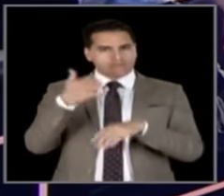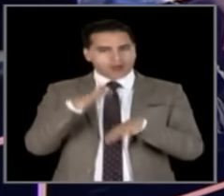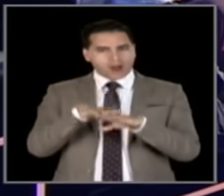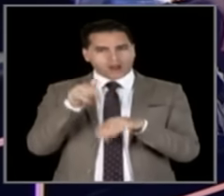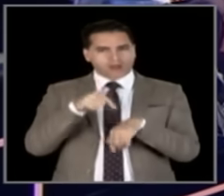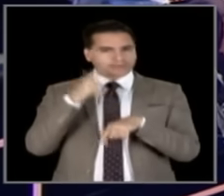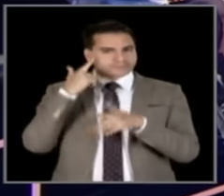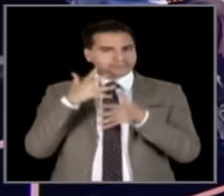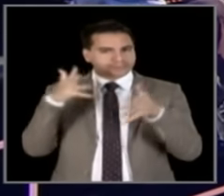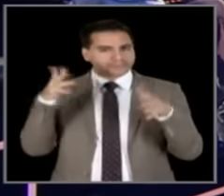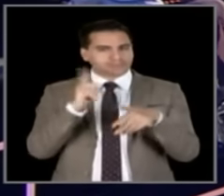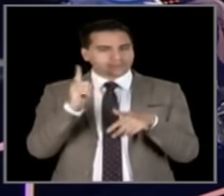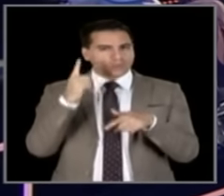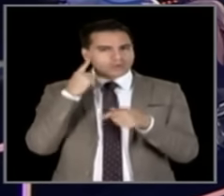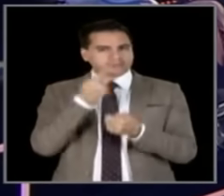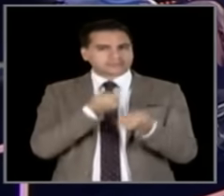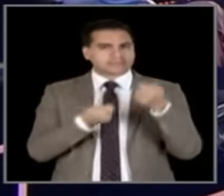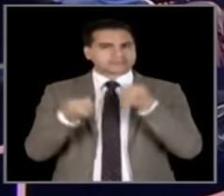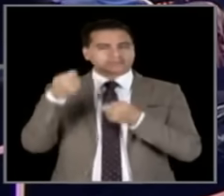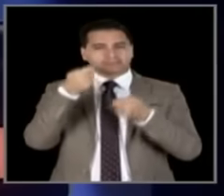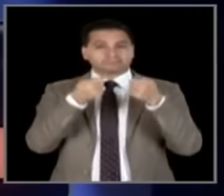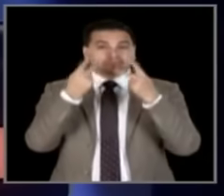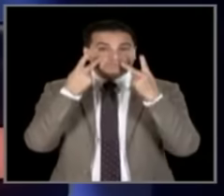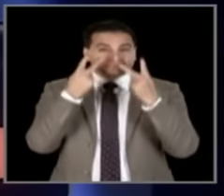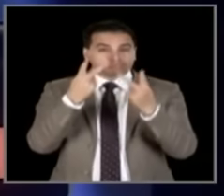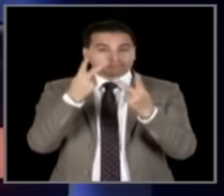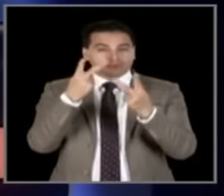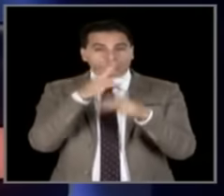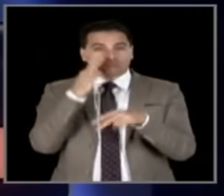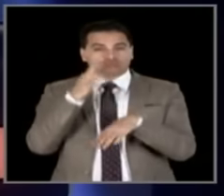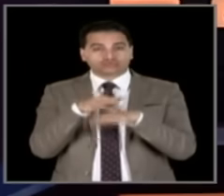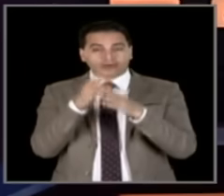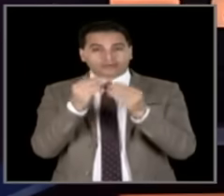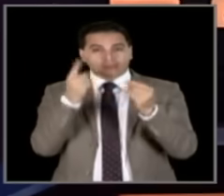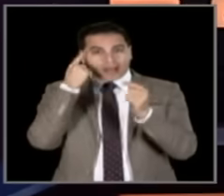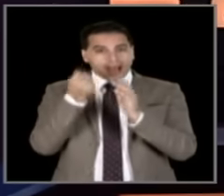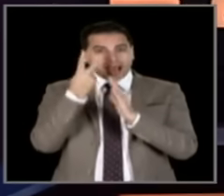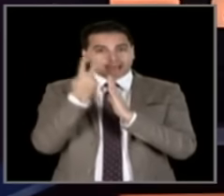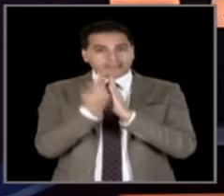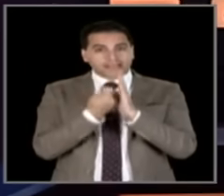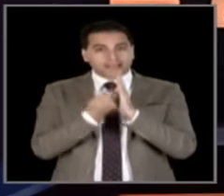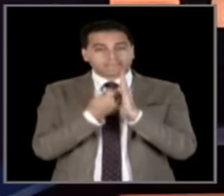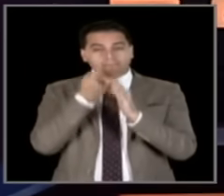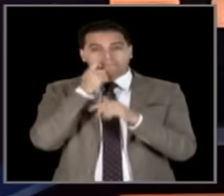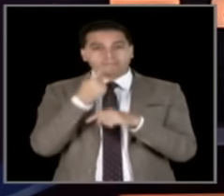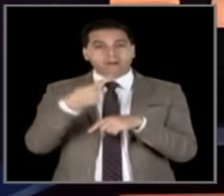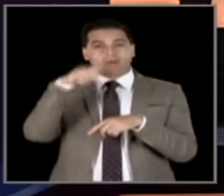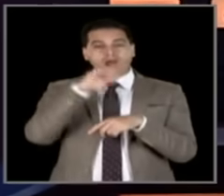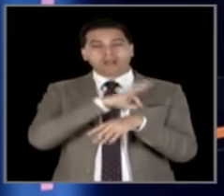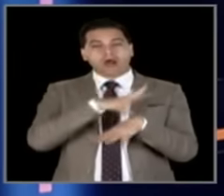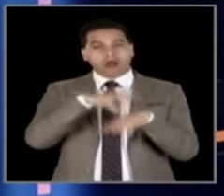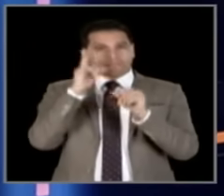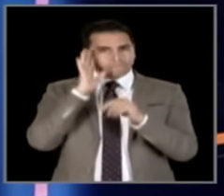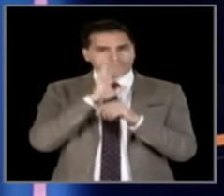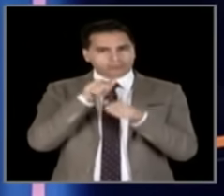البعض وقتها، فقلما أن تجد أحداً لا يعرف والده الأديب الكبير عبد التواب يوسف،